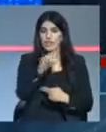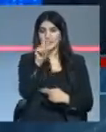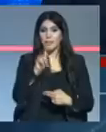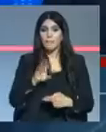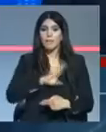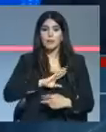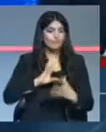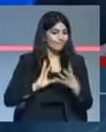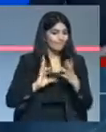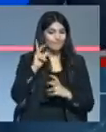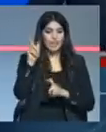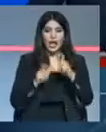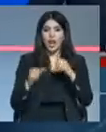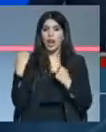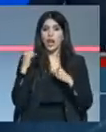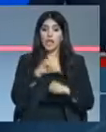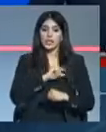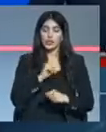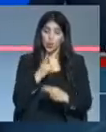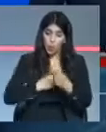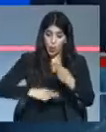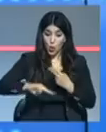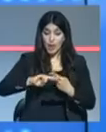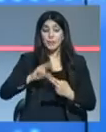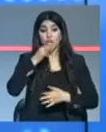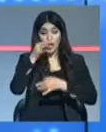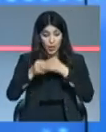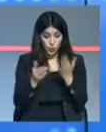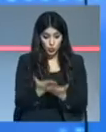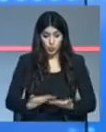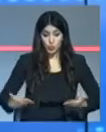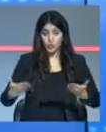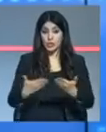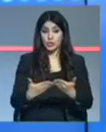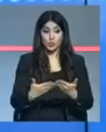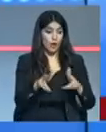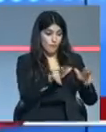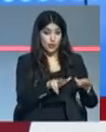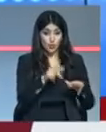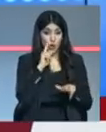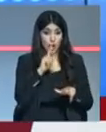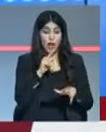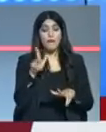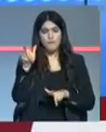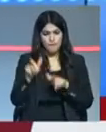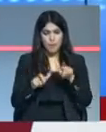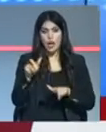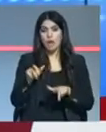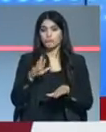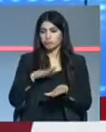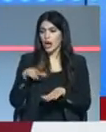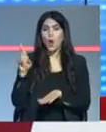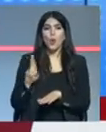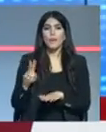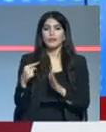في الواقع نتحدث على ال الوضعيه اللي كانوا يتحدثوا عليها جماليه معنا من خلال في تيار اللي قدمته جمله من الملاحظات اللي منربط وهاب ما